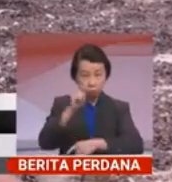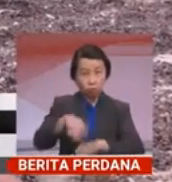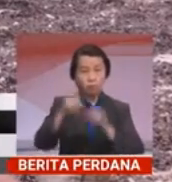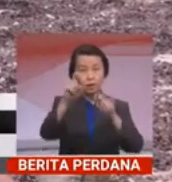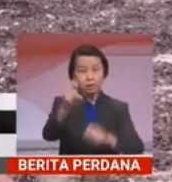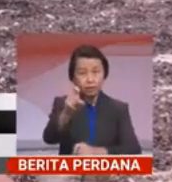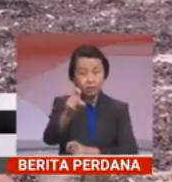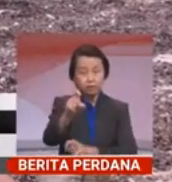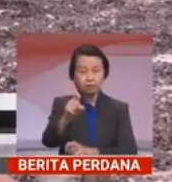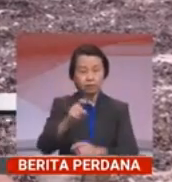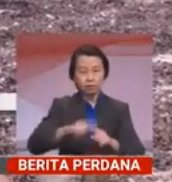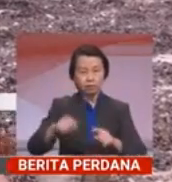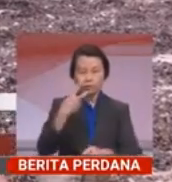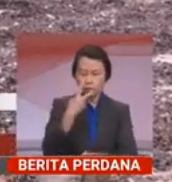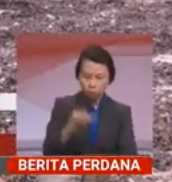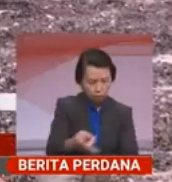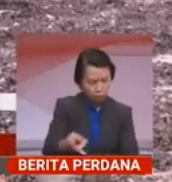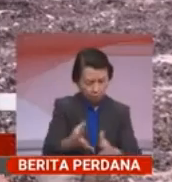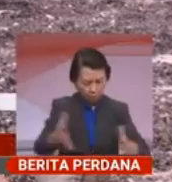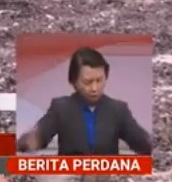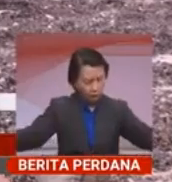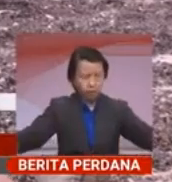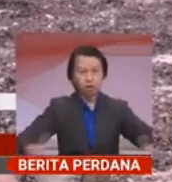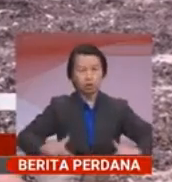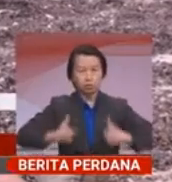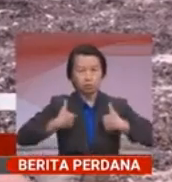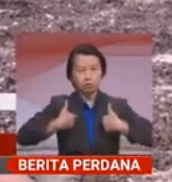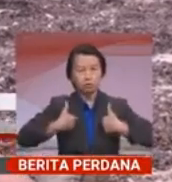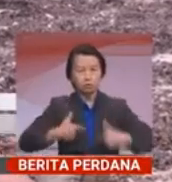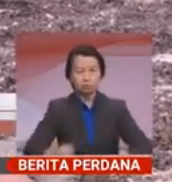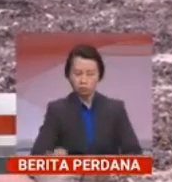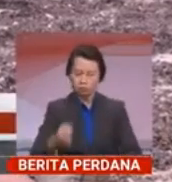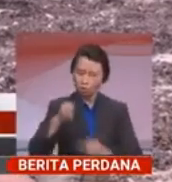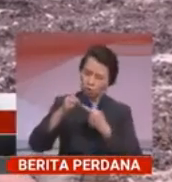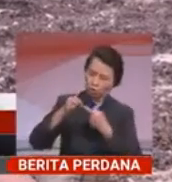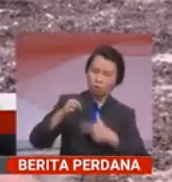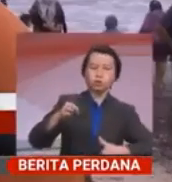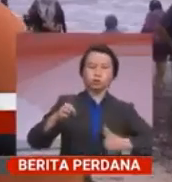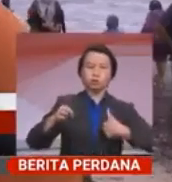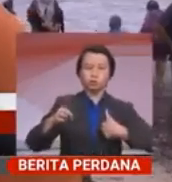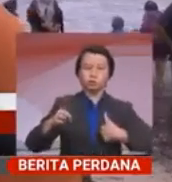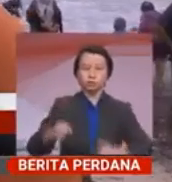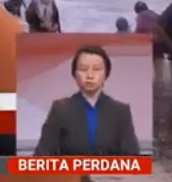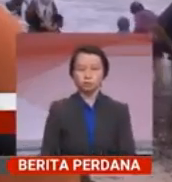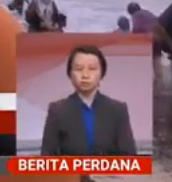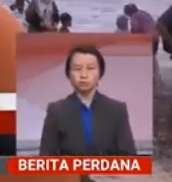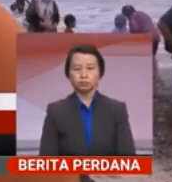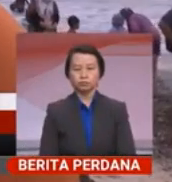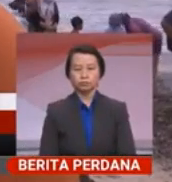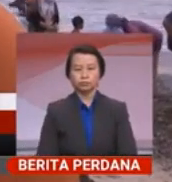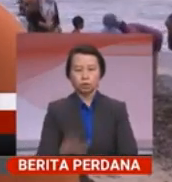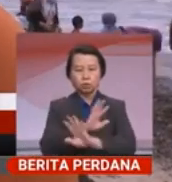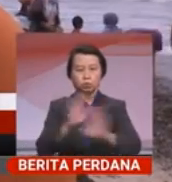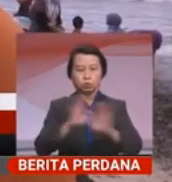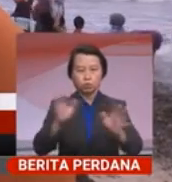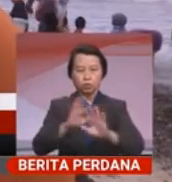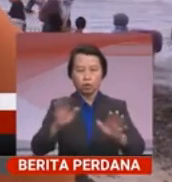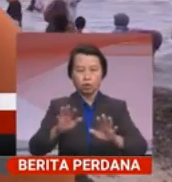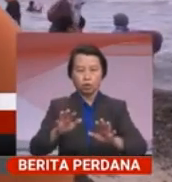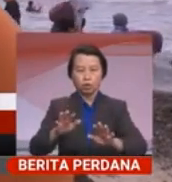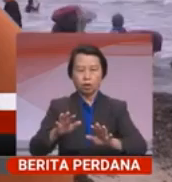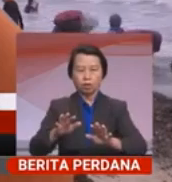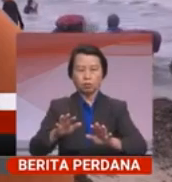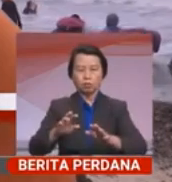kan. Tapi tengok banyak lagi lah yang hidup. Itulah. Bukan ada bukan fenomena